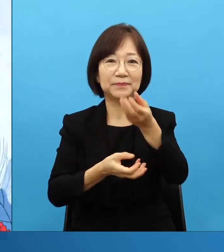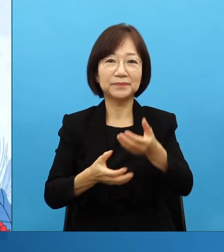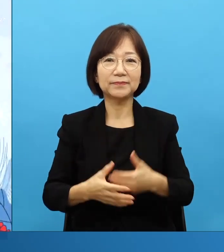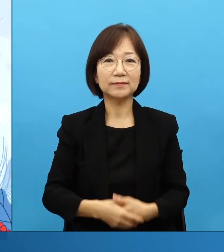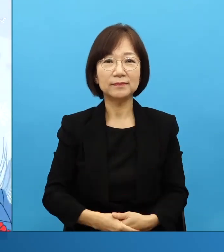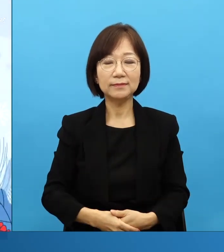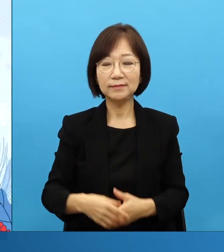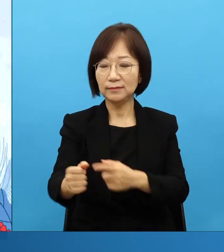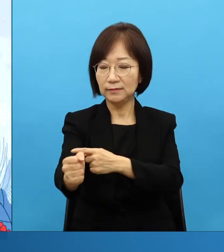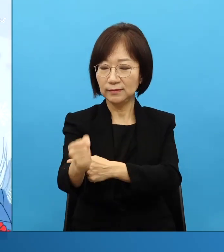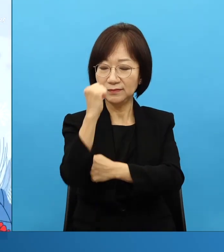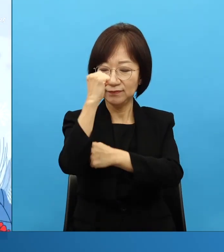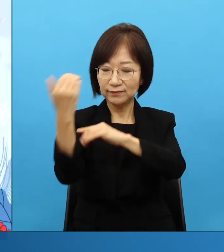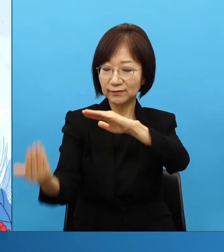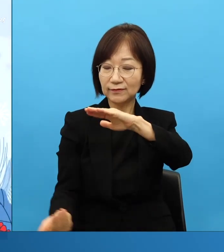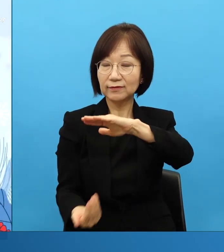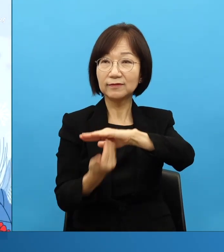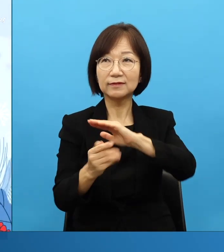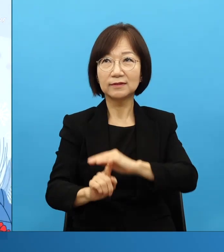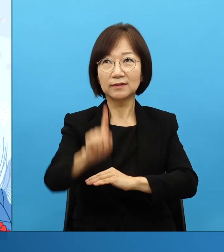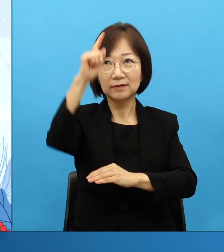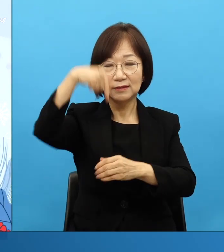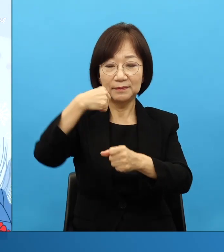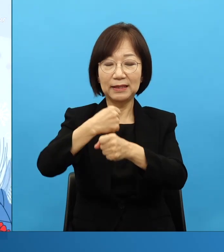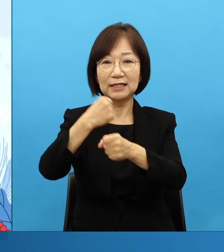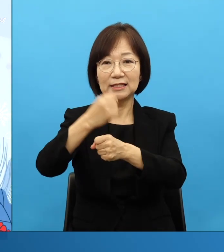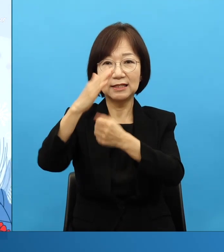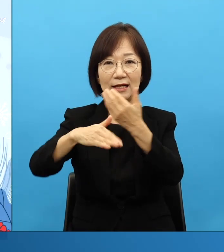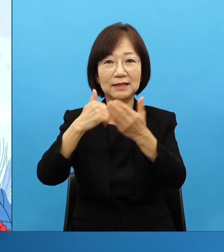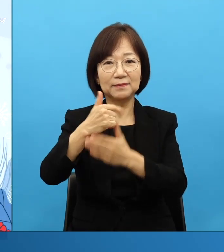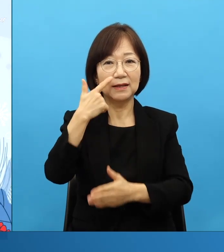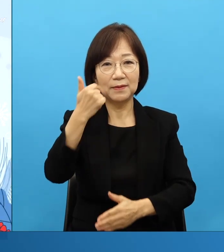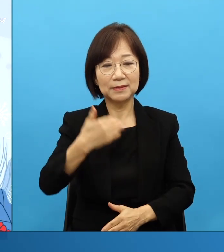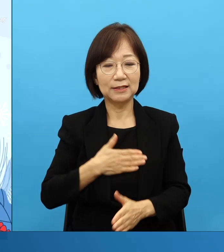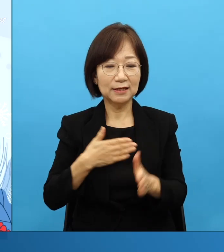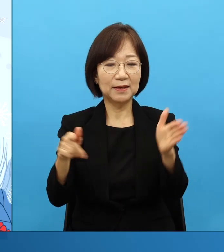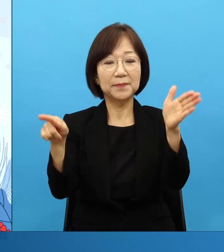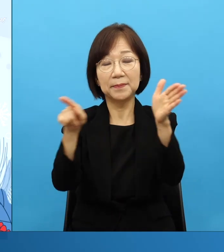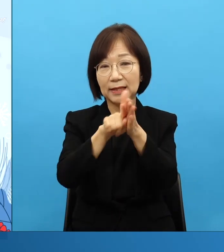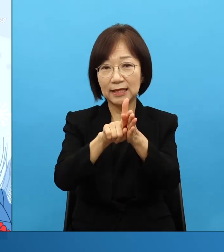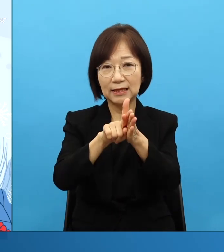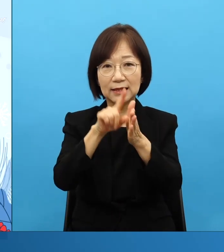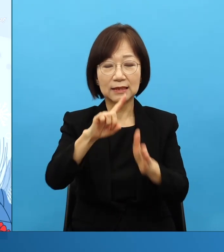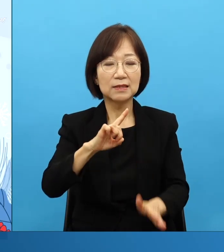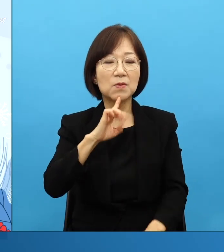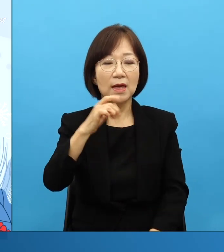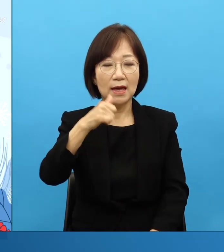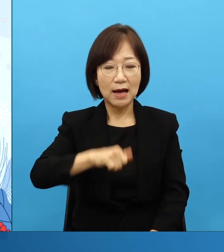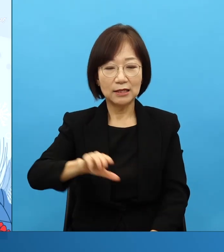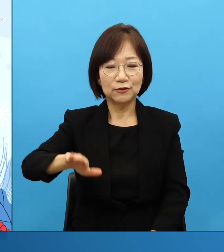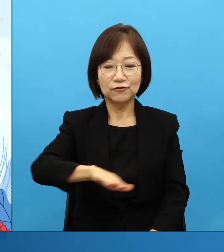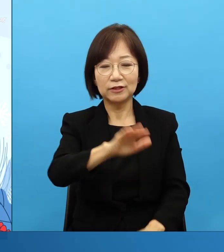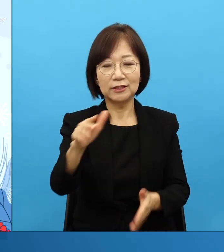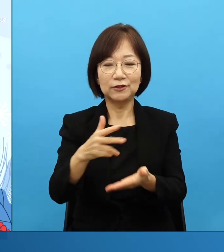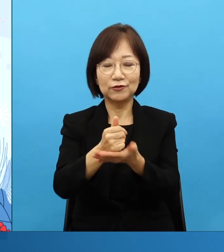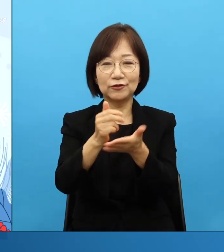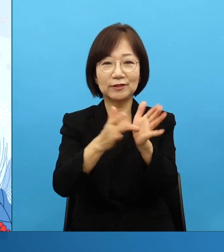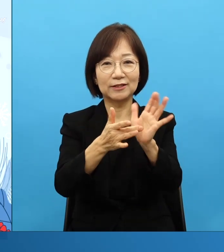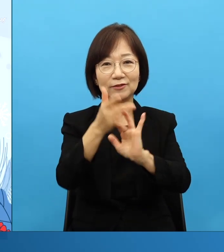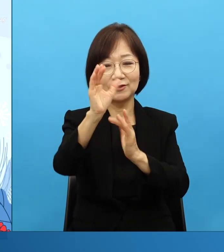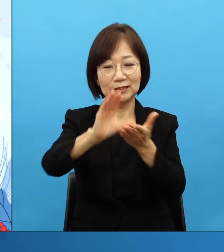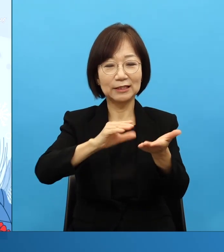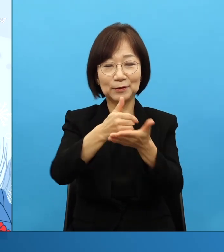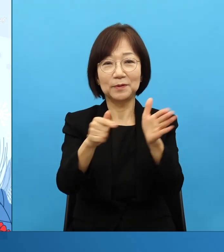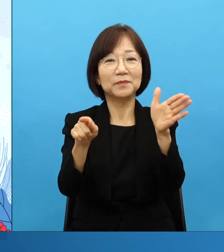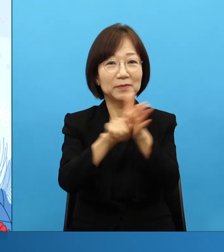Creed. 전능하사 천지를 만드신 하나님 아버지를 내가 믿사오며 그 외아들 우리 주 예수 그리스도를